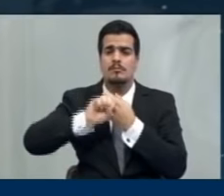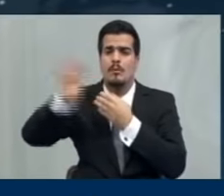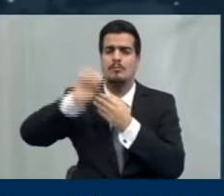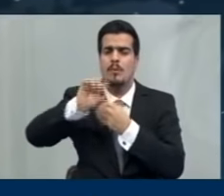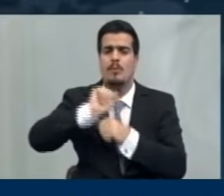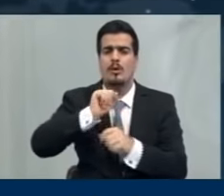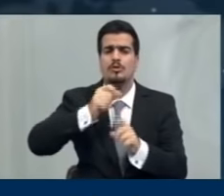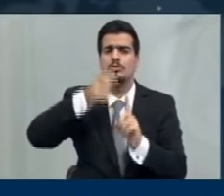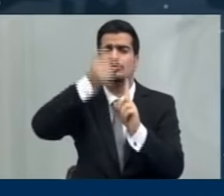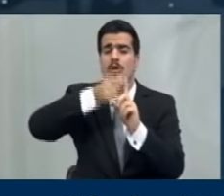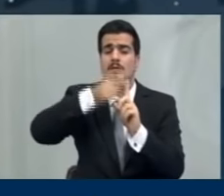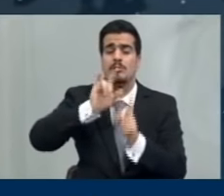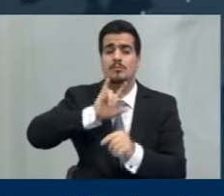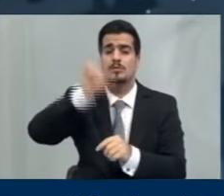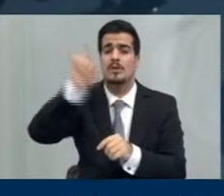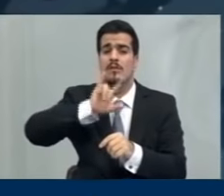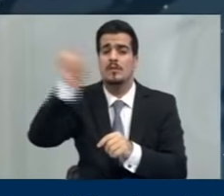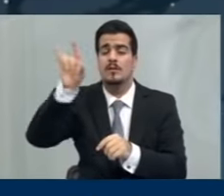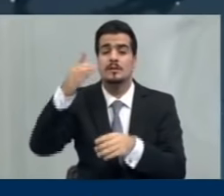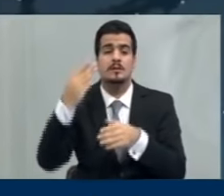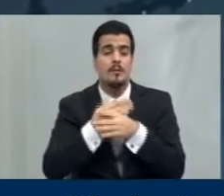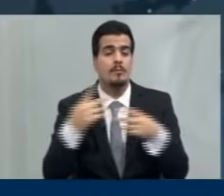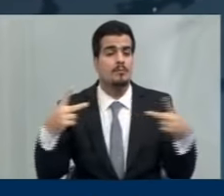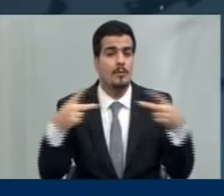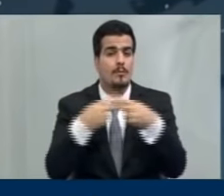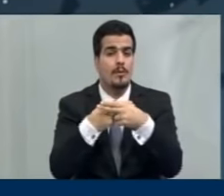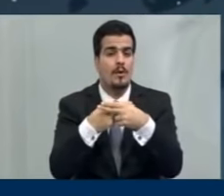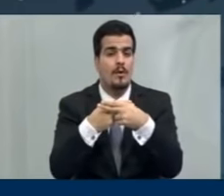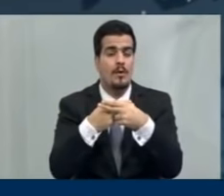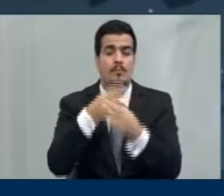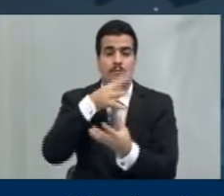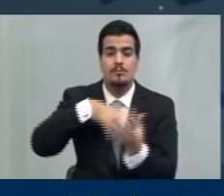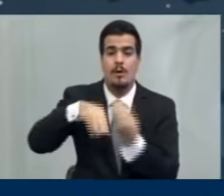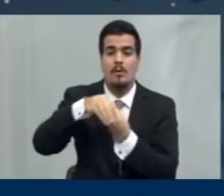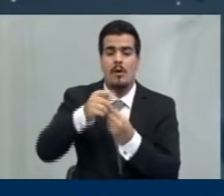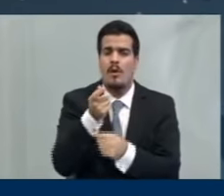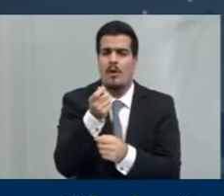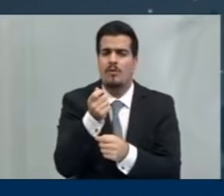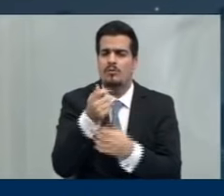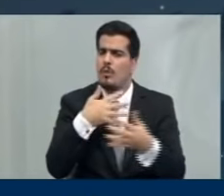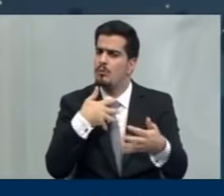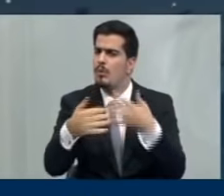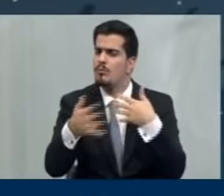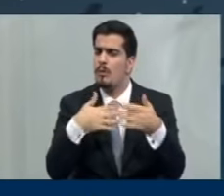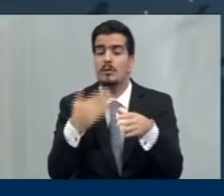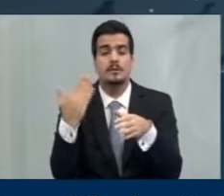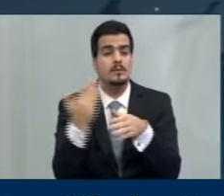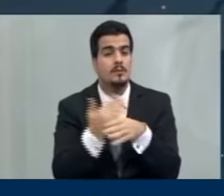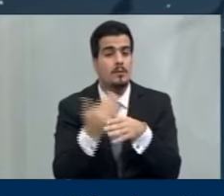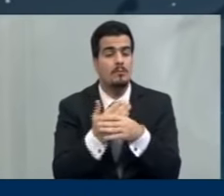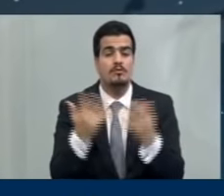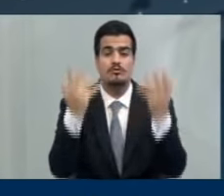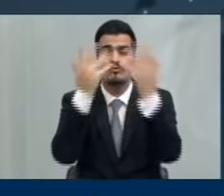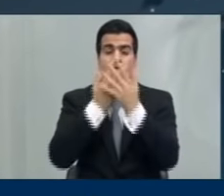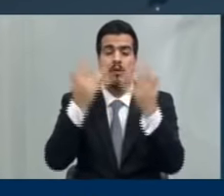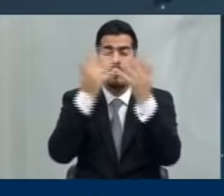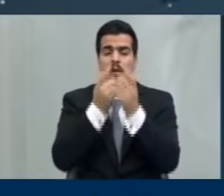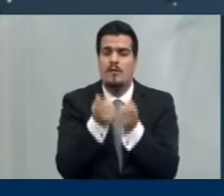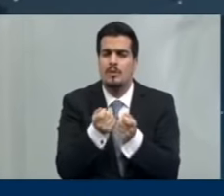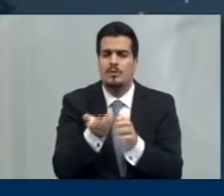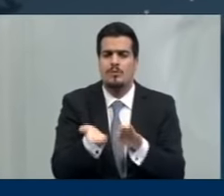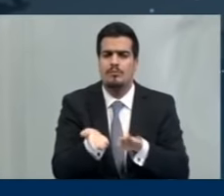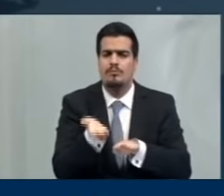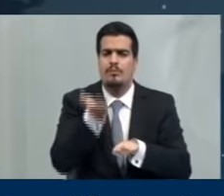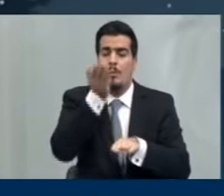المسافرين العراقيين على متن الطائرات العراقية مقابل عمولات كبيرة أثقلت كاهل الشركة، مشيرة